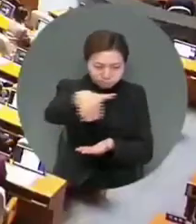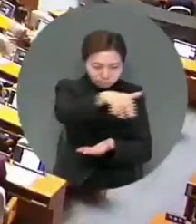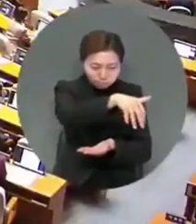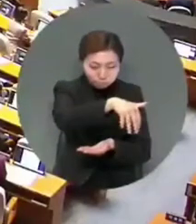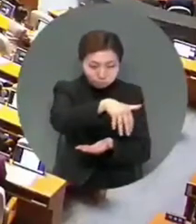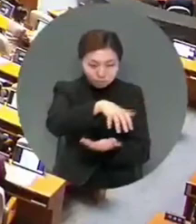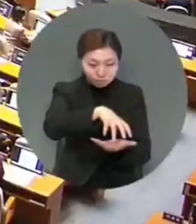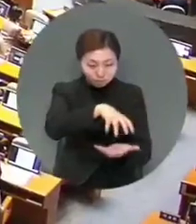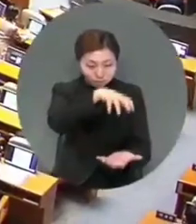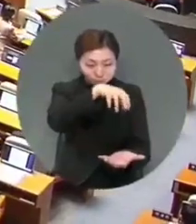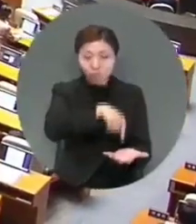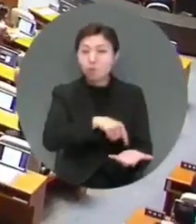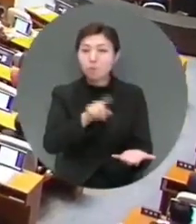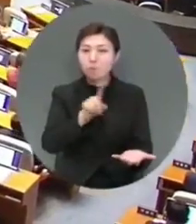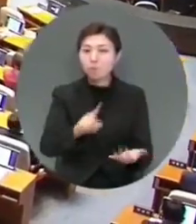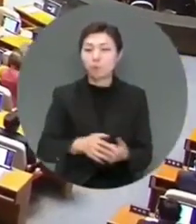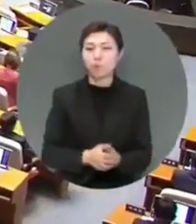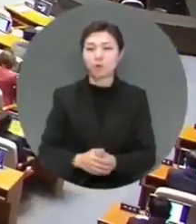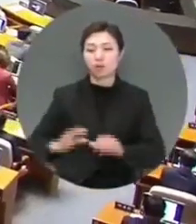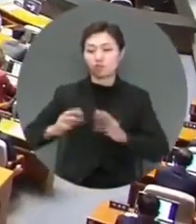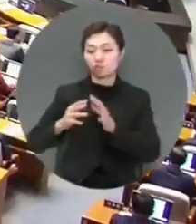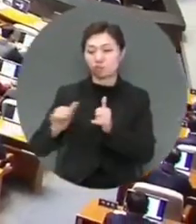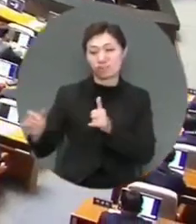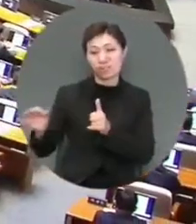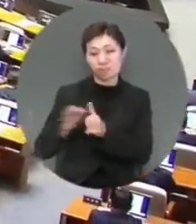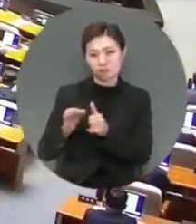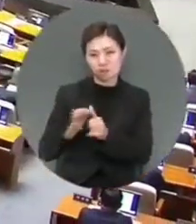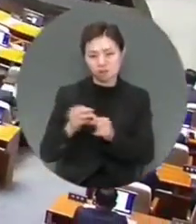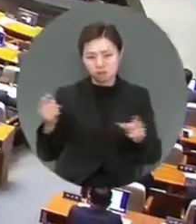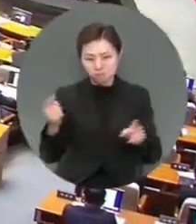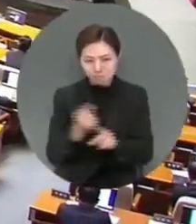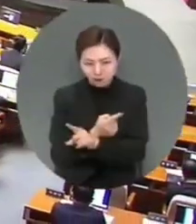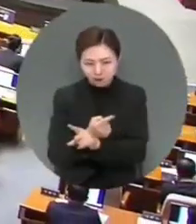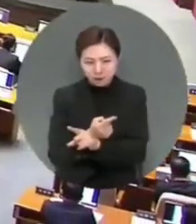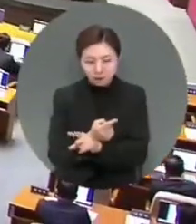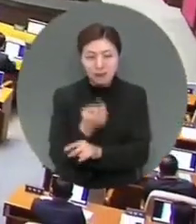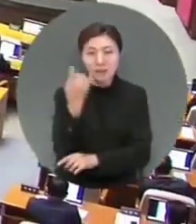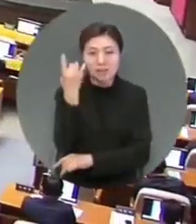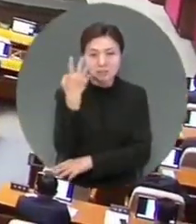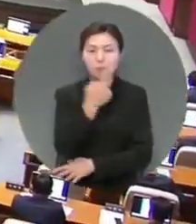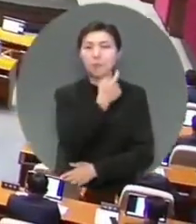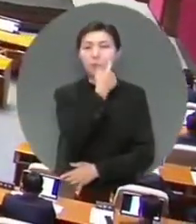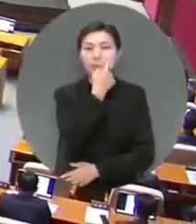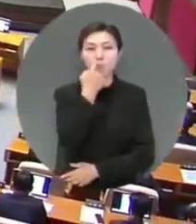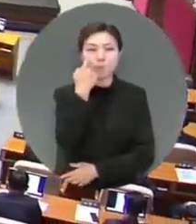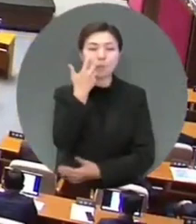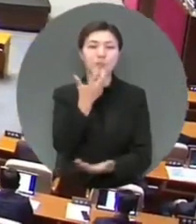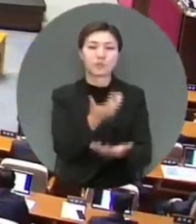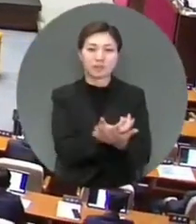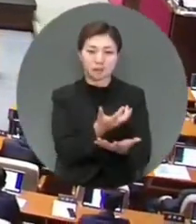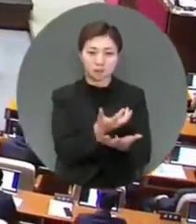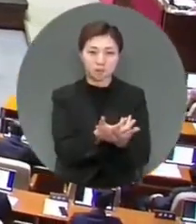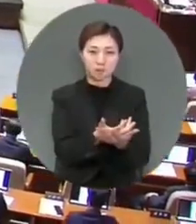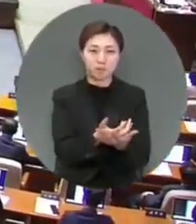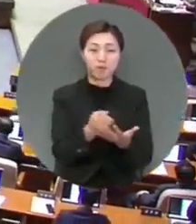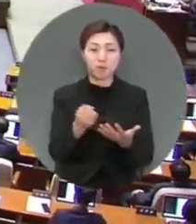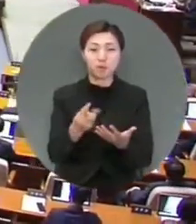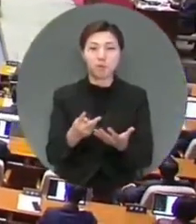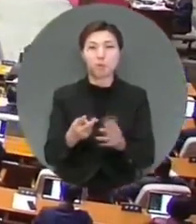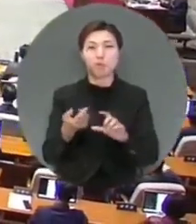국민연금 모수개혁을 포함하여 연금제도 구조개혁을 위해 요긴한 자료가 될